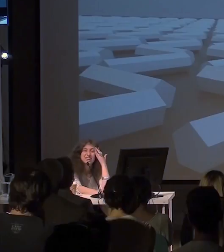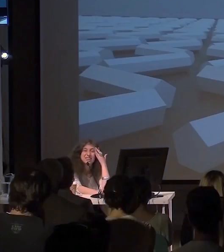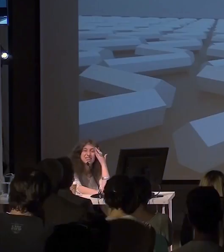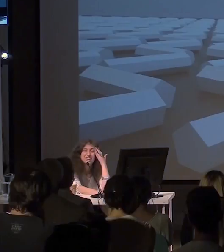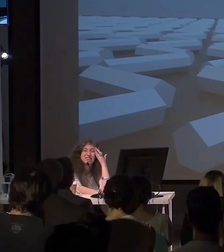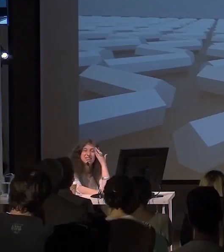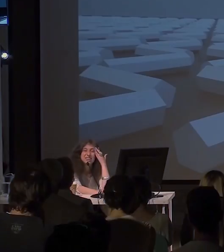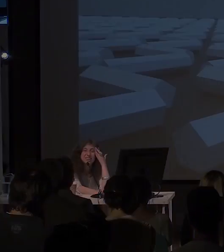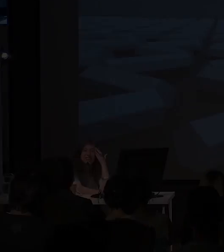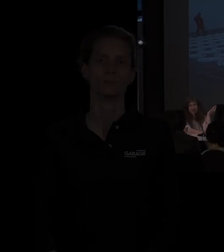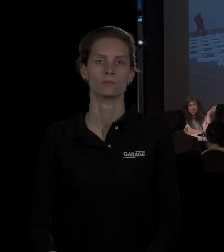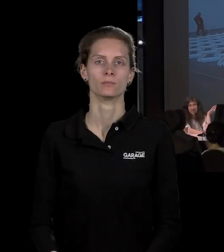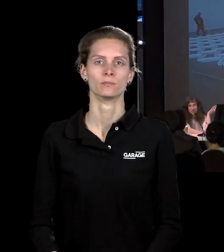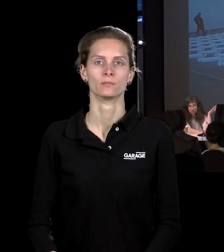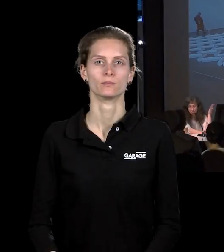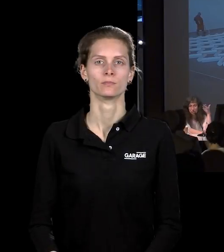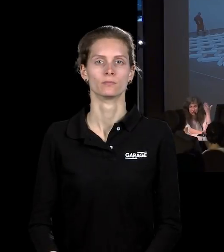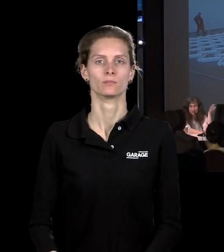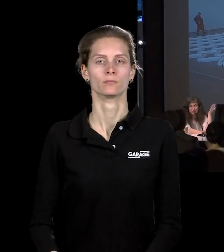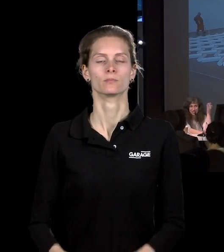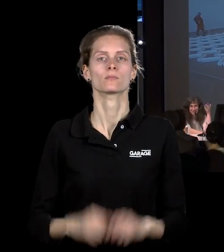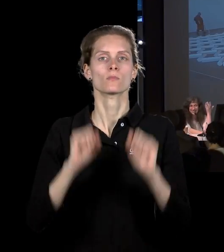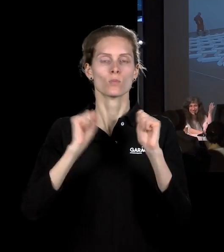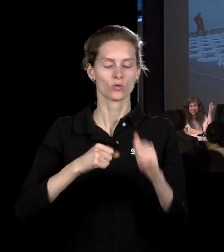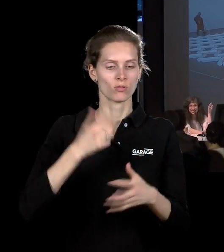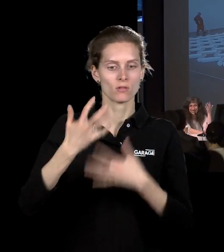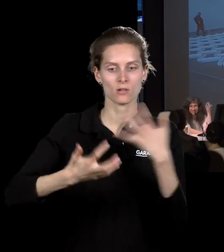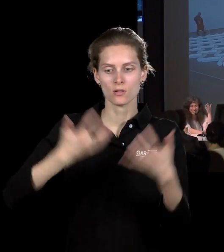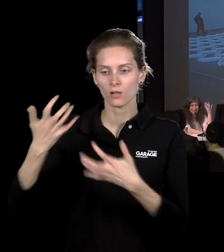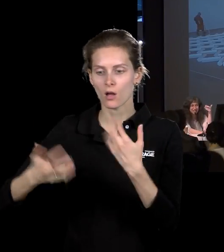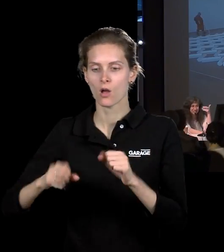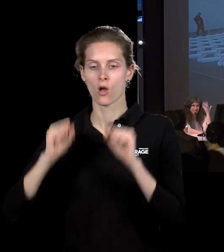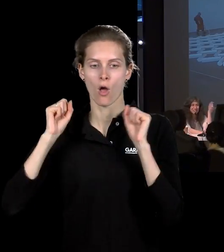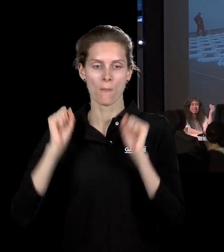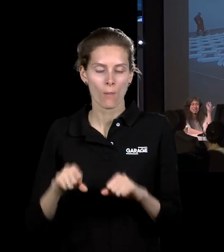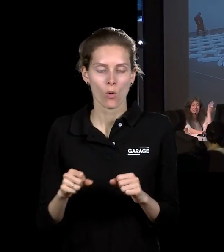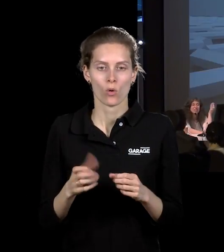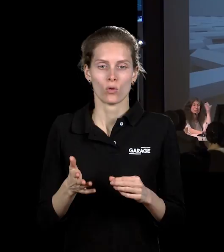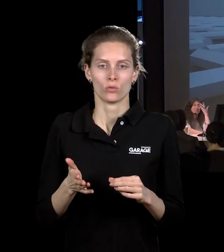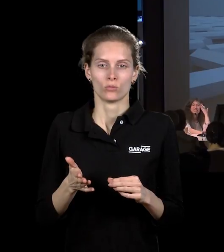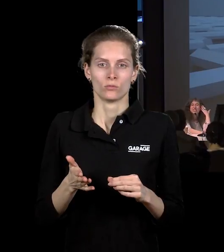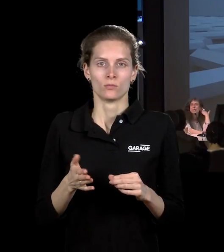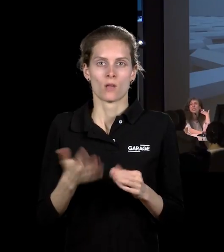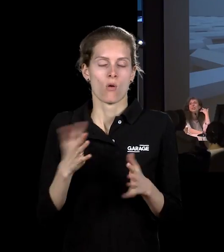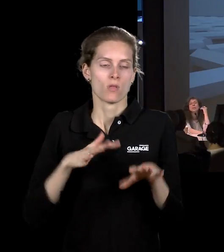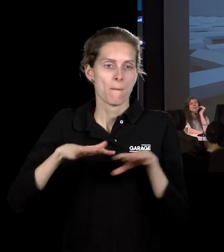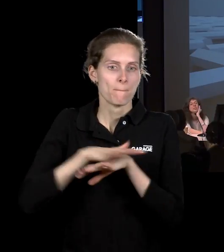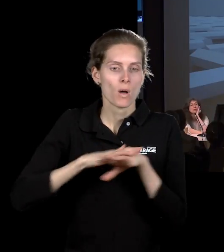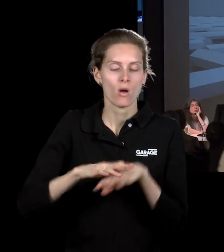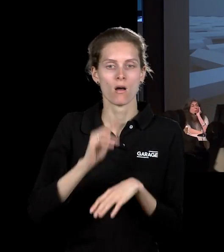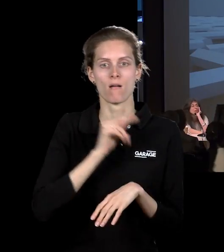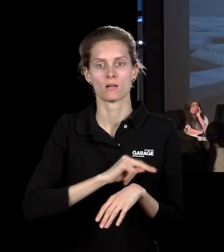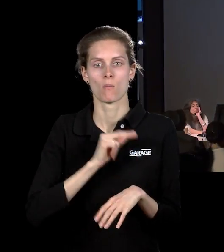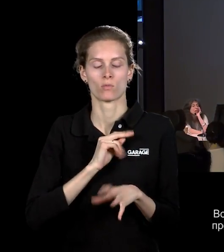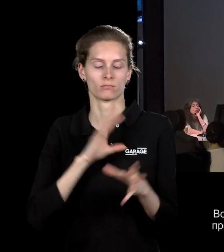множество рядов. Что их можно разобрать, да, что это можно, но при этом некое пространство работает только